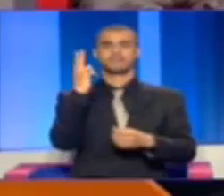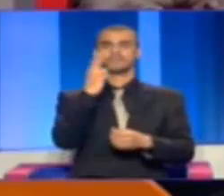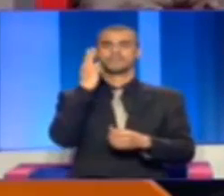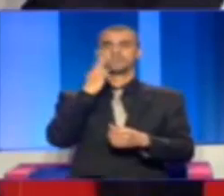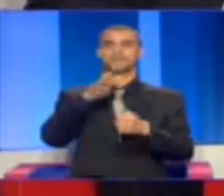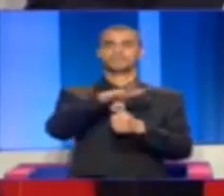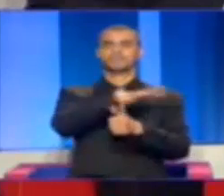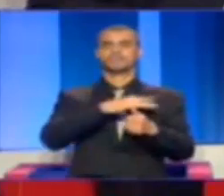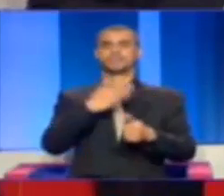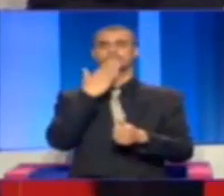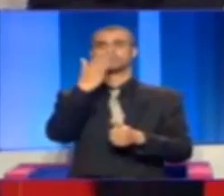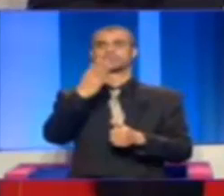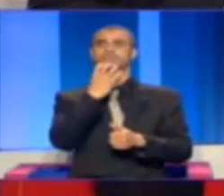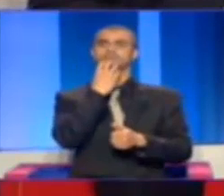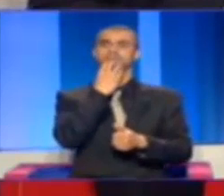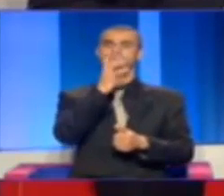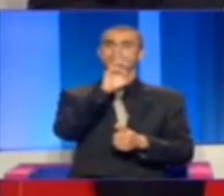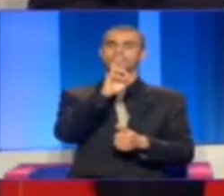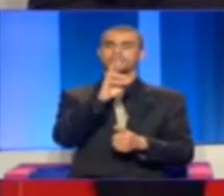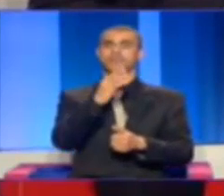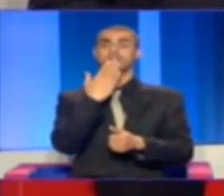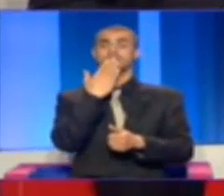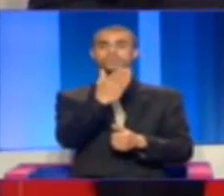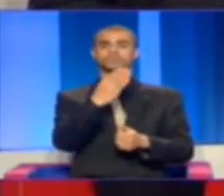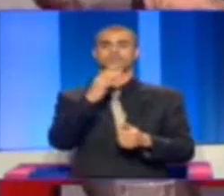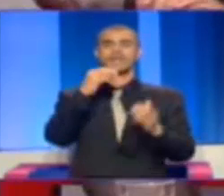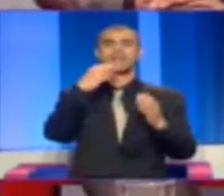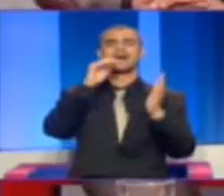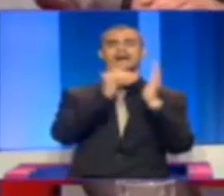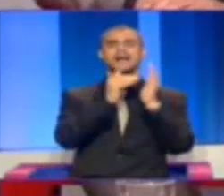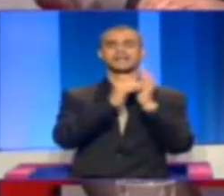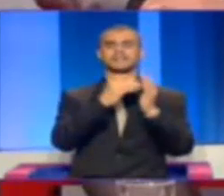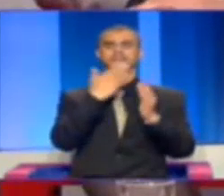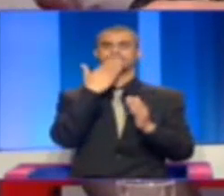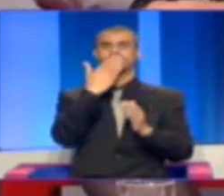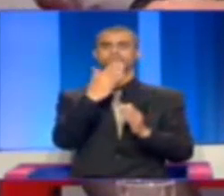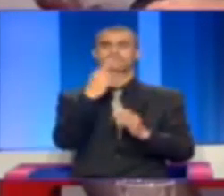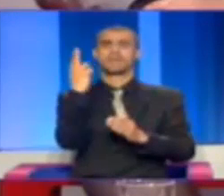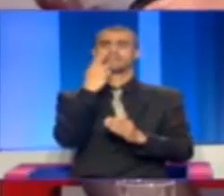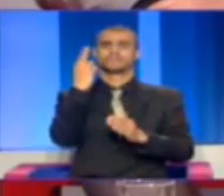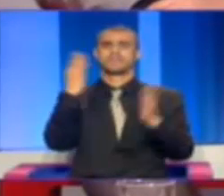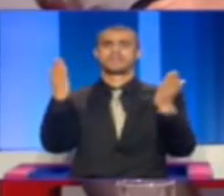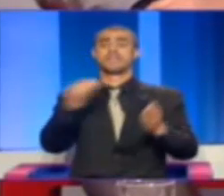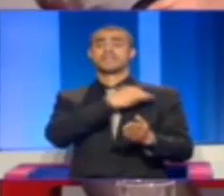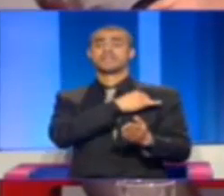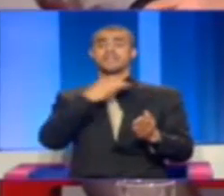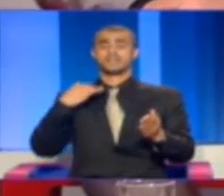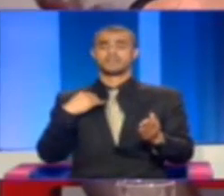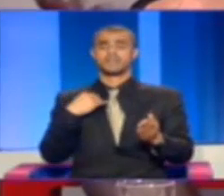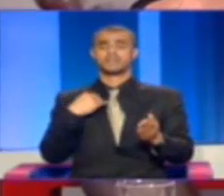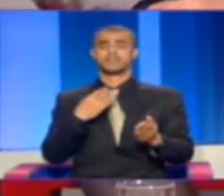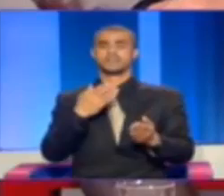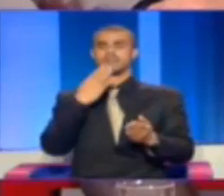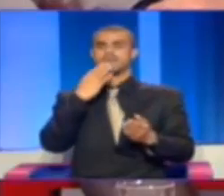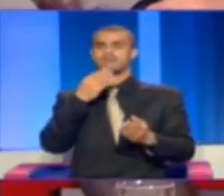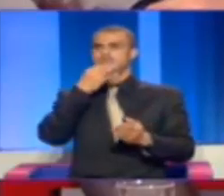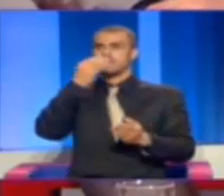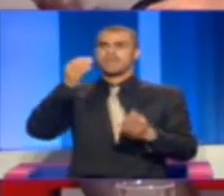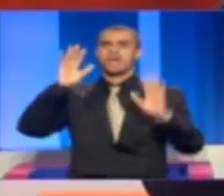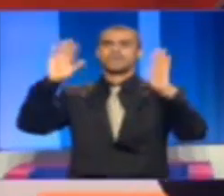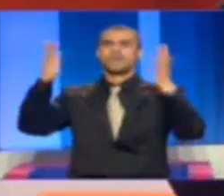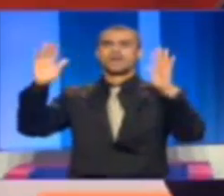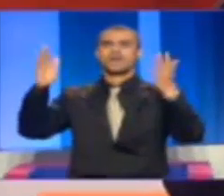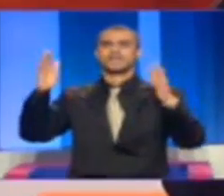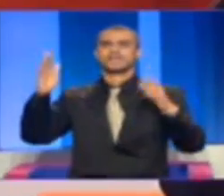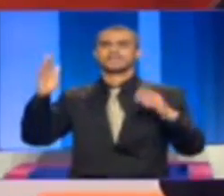الرحيم العطري، شكرا السيد محمد كتاني والسيد عزيز عرسي، والشكر كذلك موصول للبروفيسور محمد محتار.